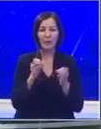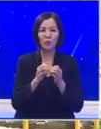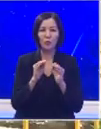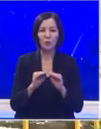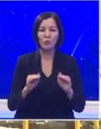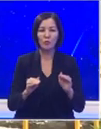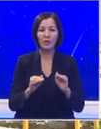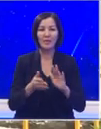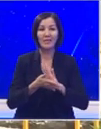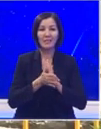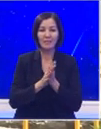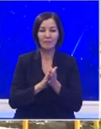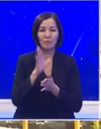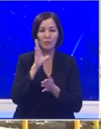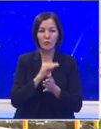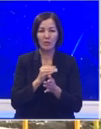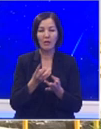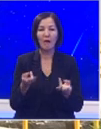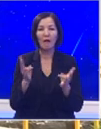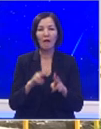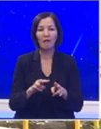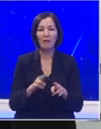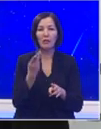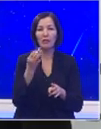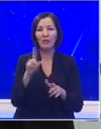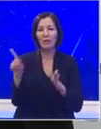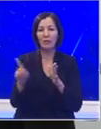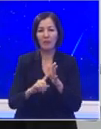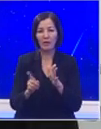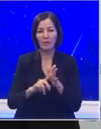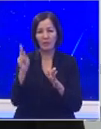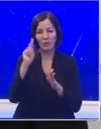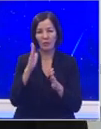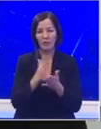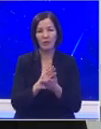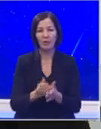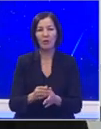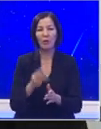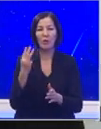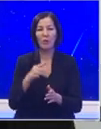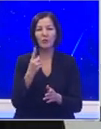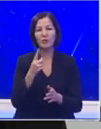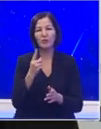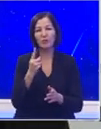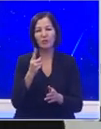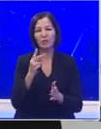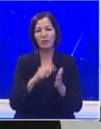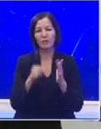оқушы сияды. Қалғандары шелекке қатынауға мәжбүр. 31-70 жылы салынған ғимарат деген